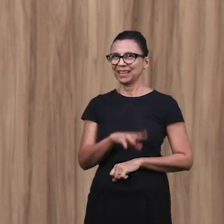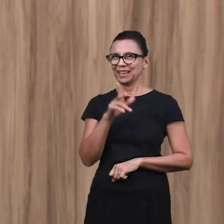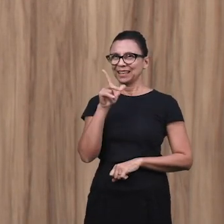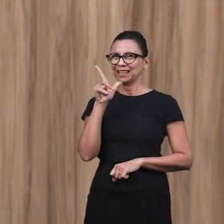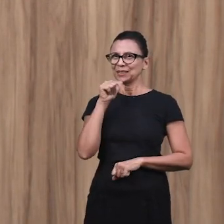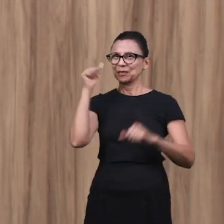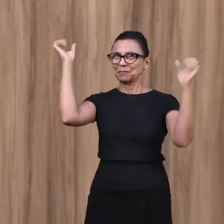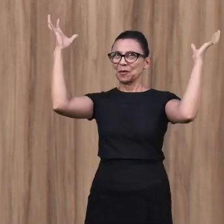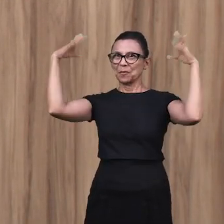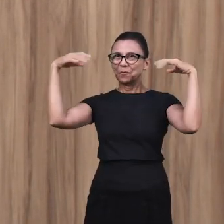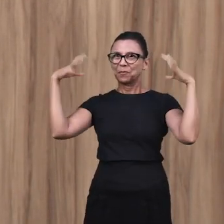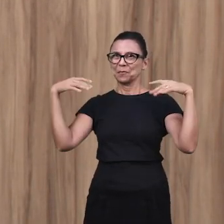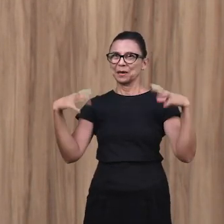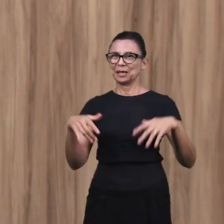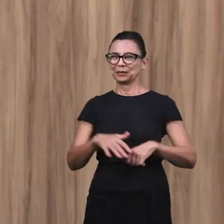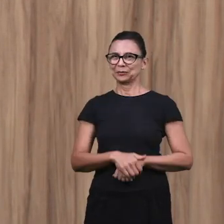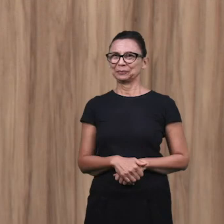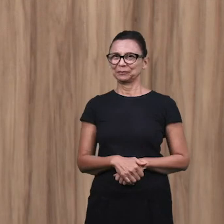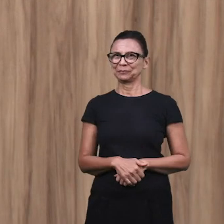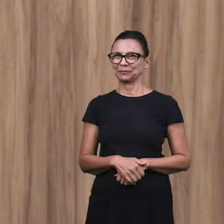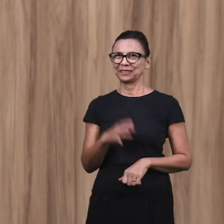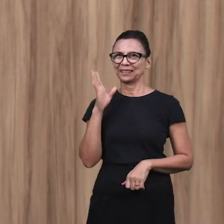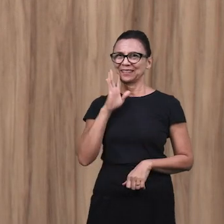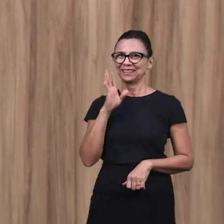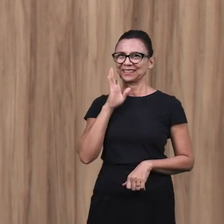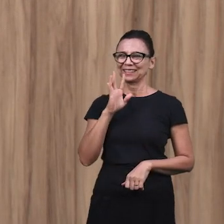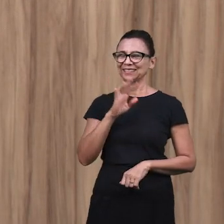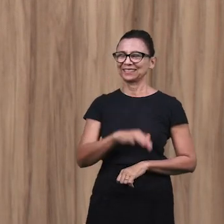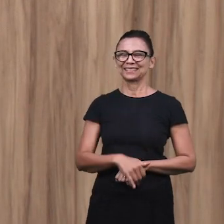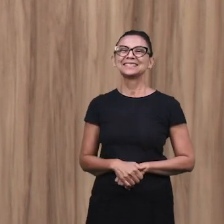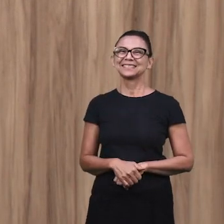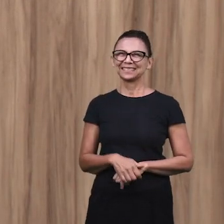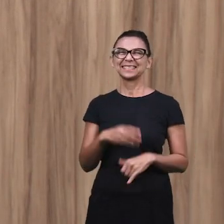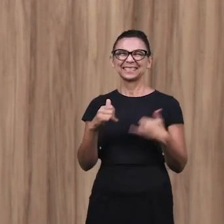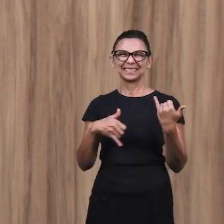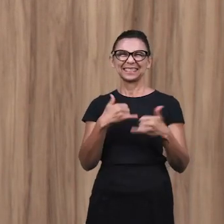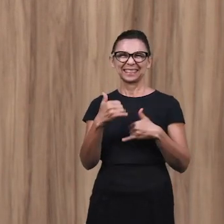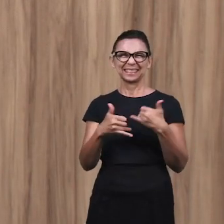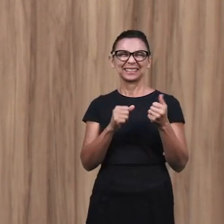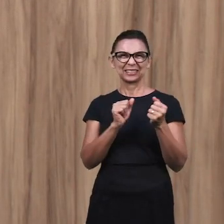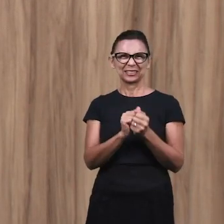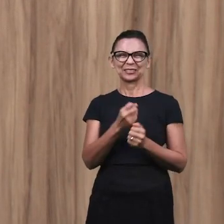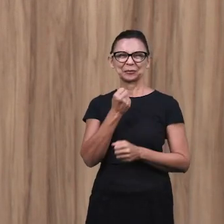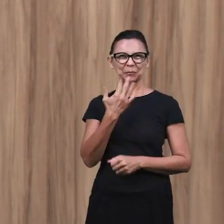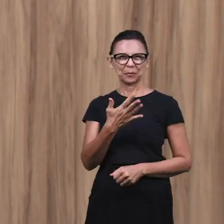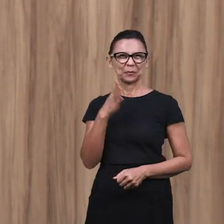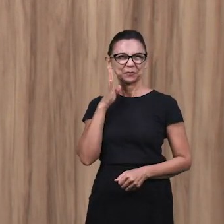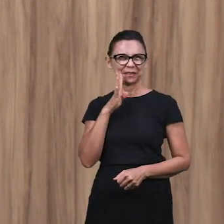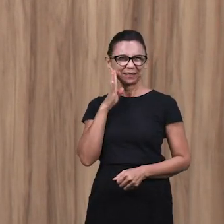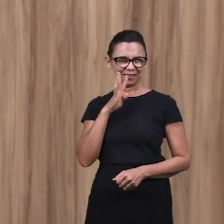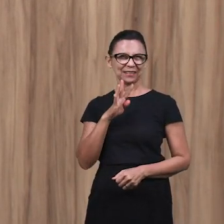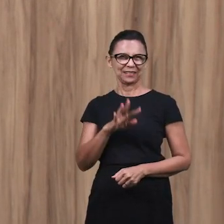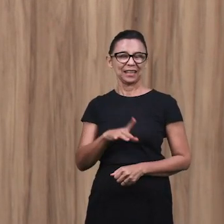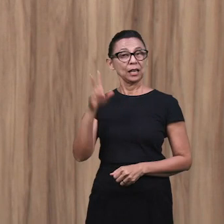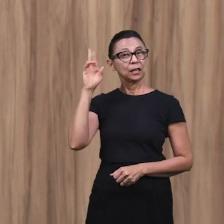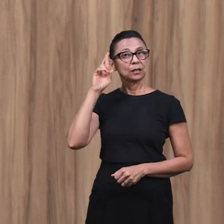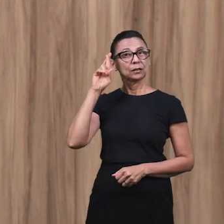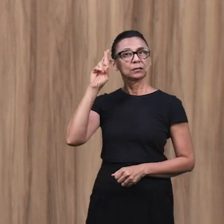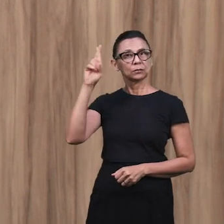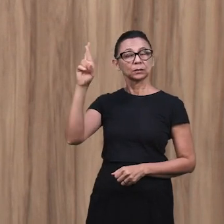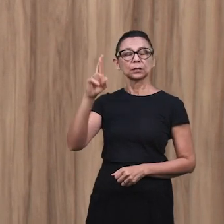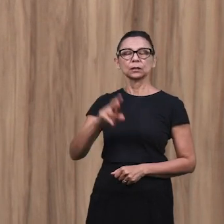bains de l'eau. Donc, combien de jeux nous pouvons faire ensemble? Et le Seigneur nous aide